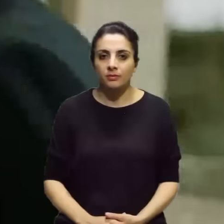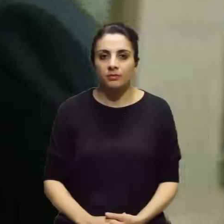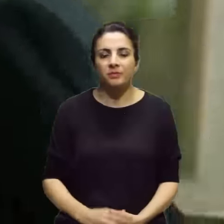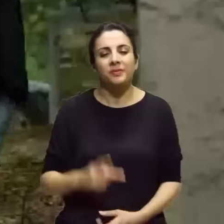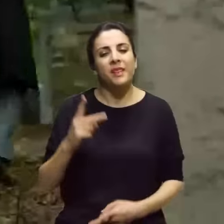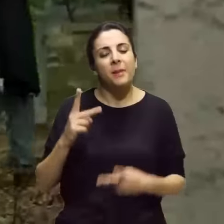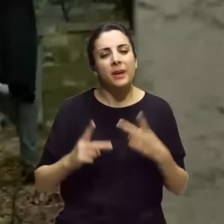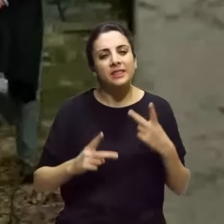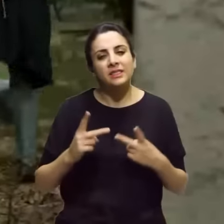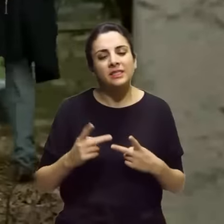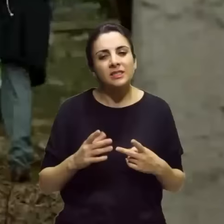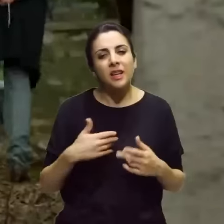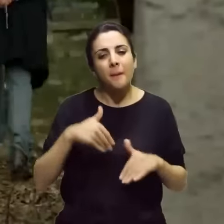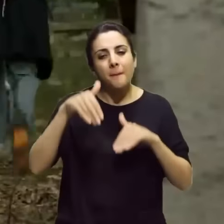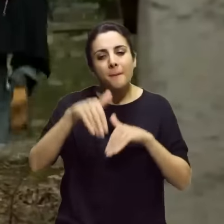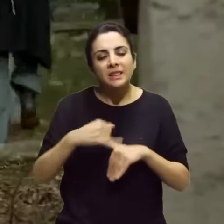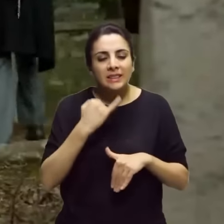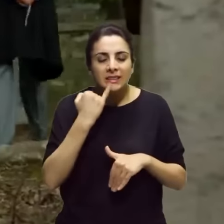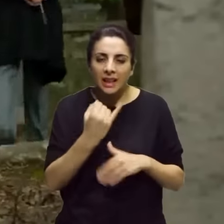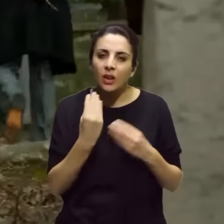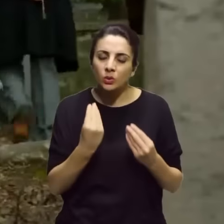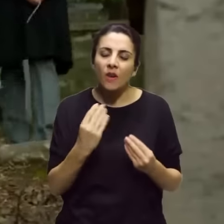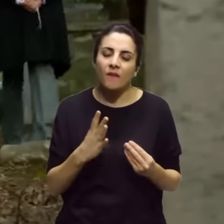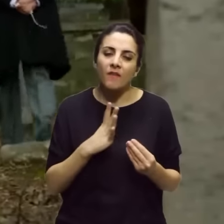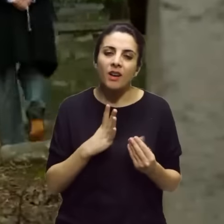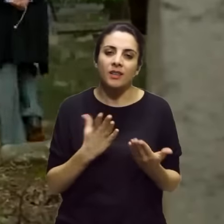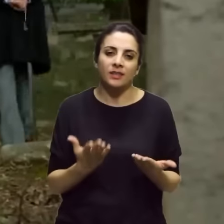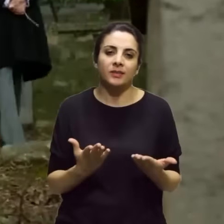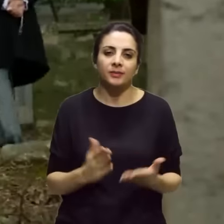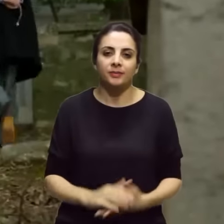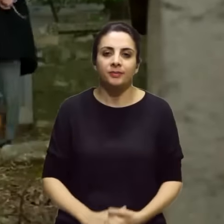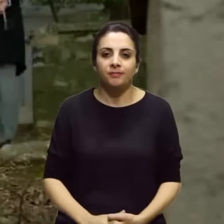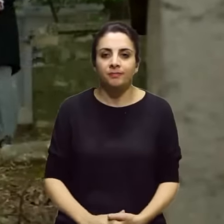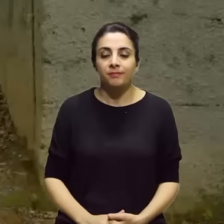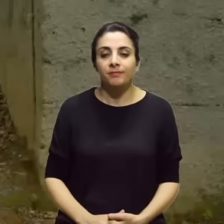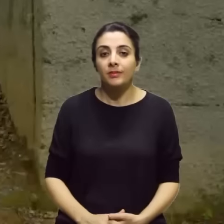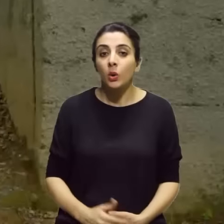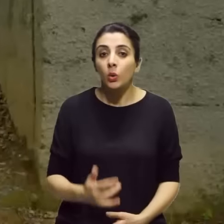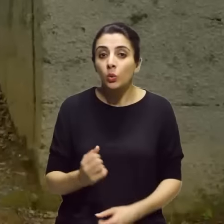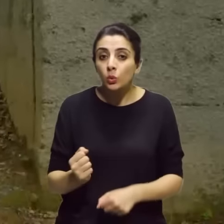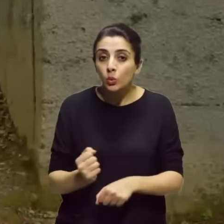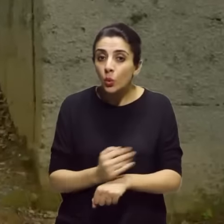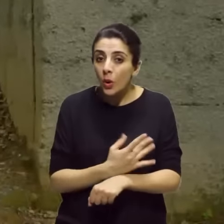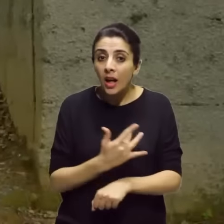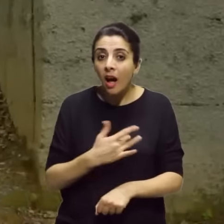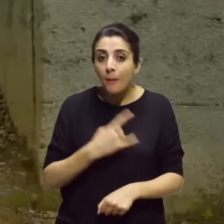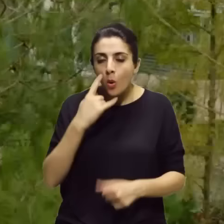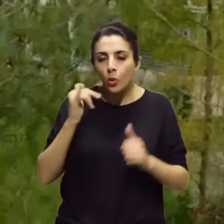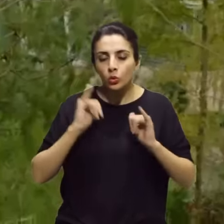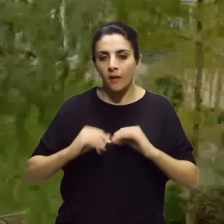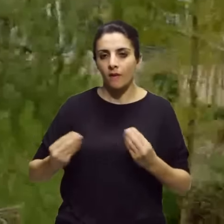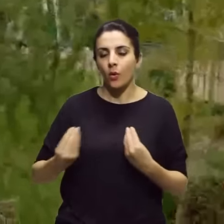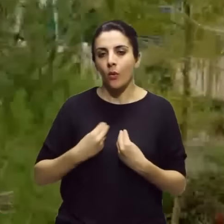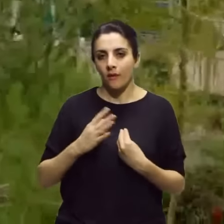Arada bir böyle mezarlık ziyareti iyidir Melda'cığım. Manevi anlamda insana huzur. Kimin ziyaret ettiği